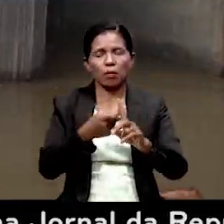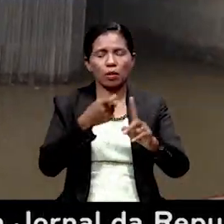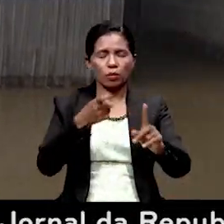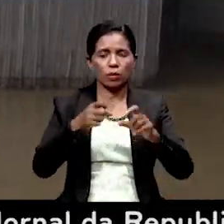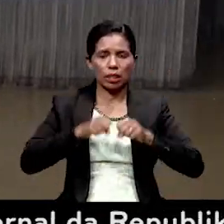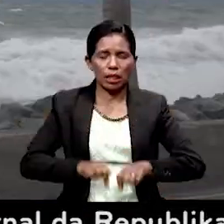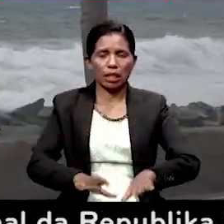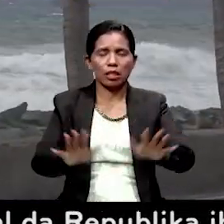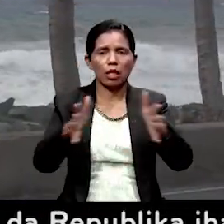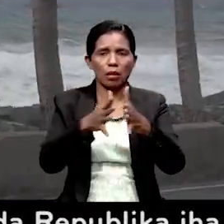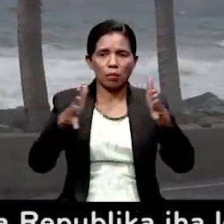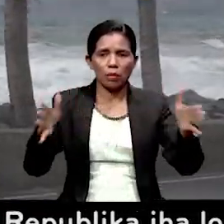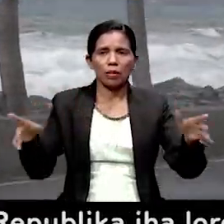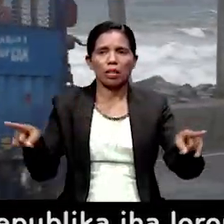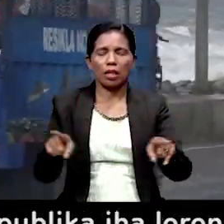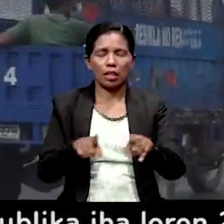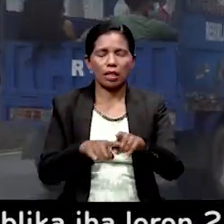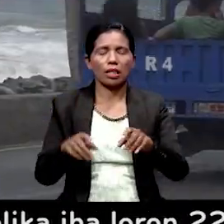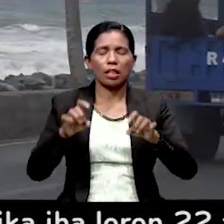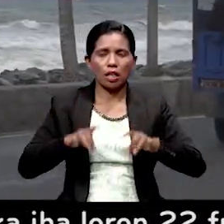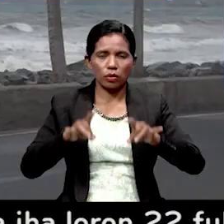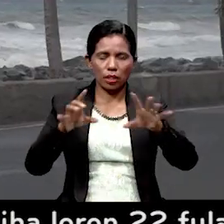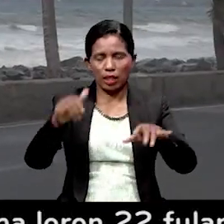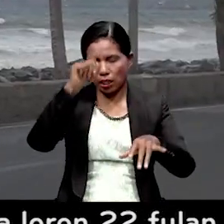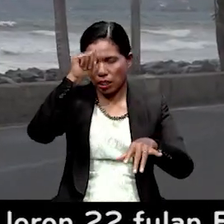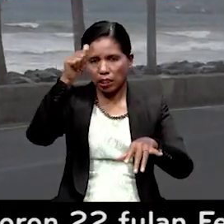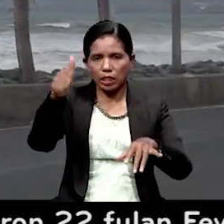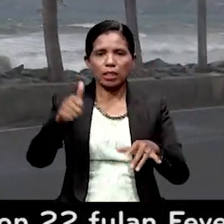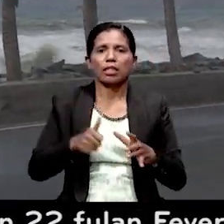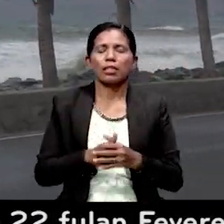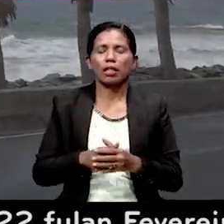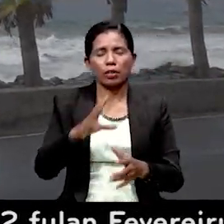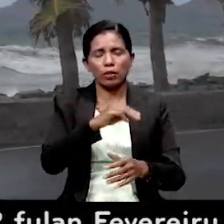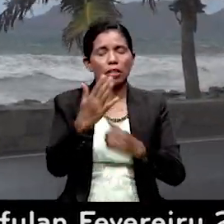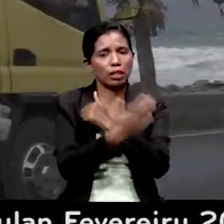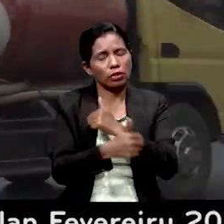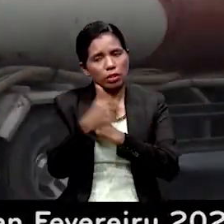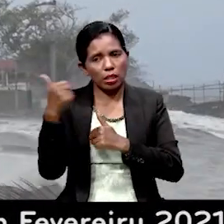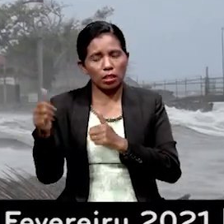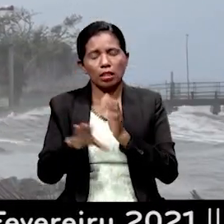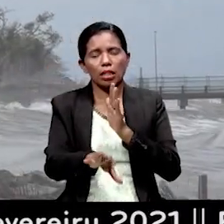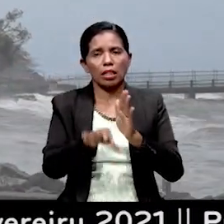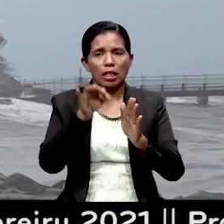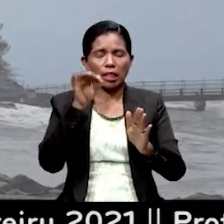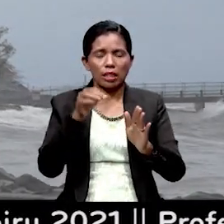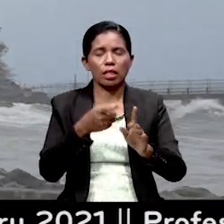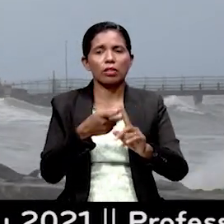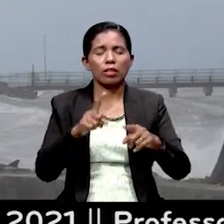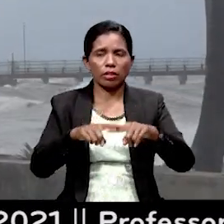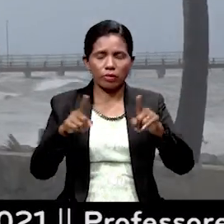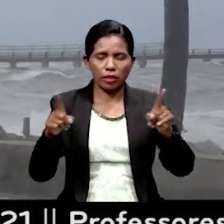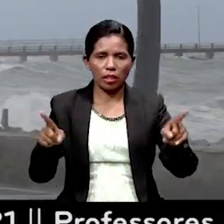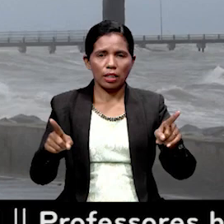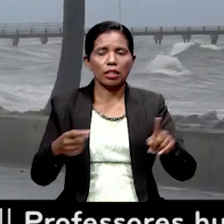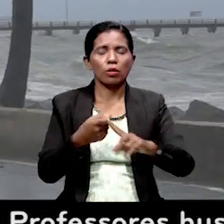meteorologi kubalung anesan nasaung Australia, India, Ocean Dipole, Noseluktan nebe hetan efeitu husi diferensia